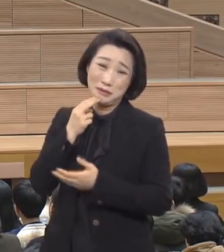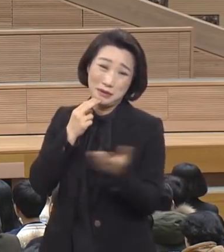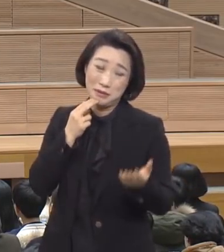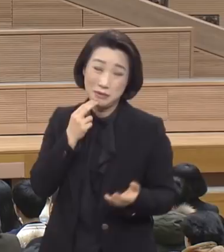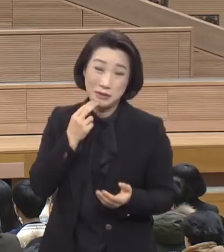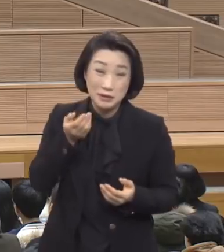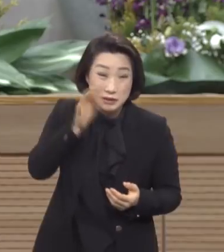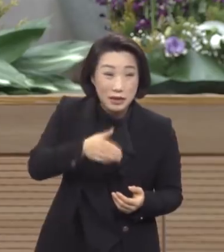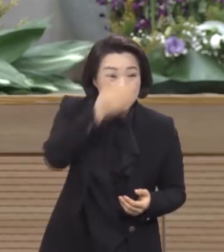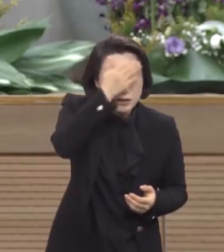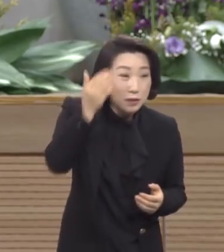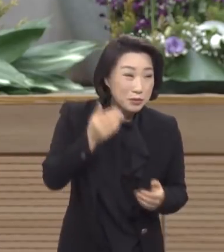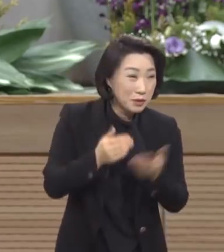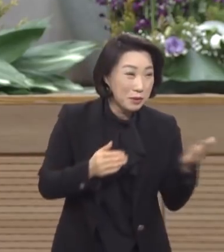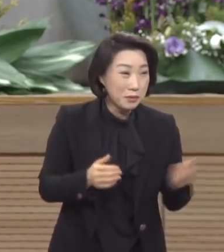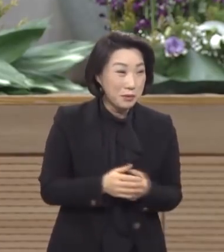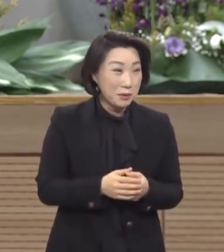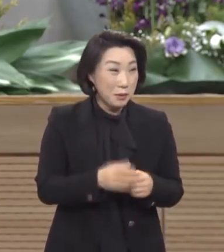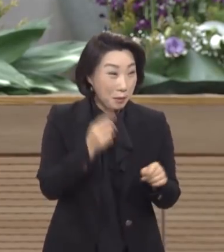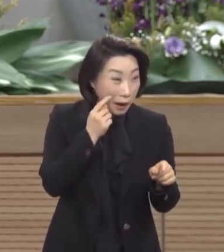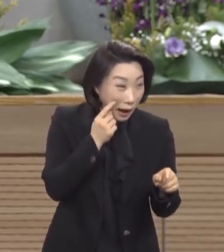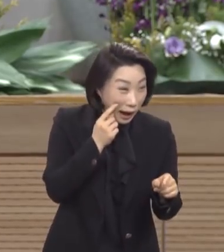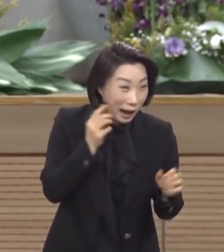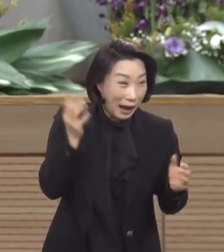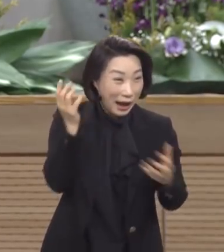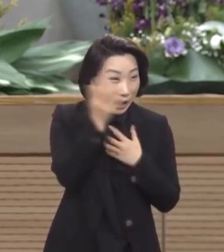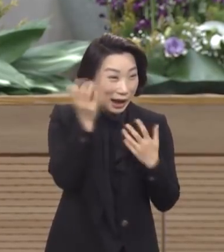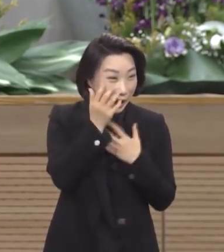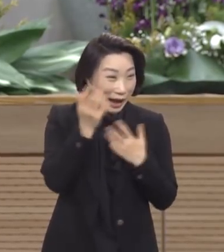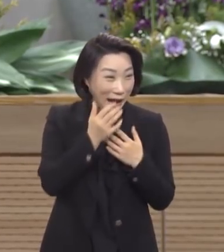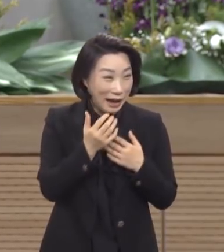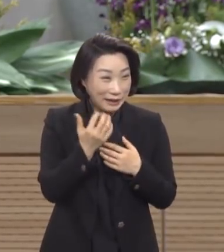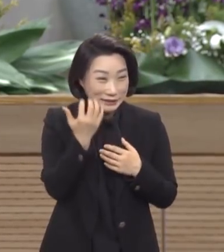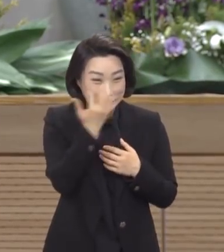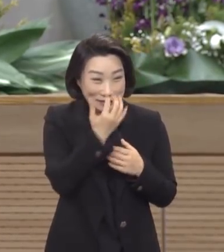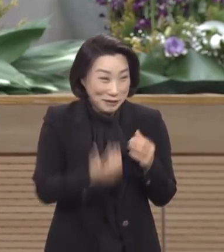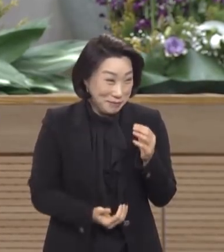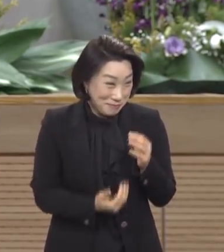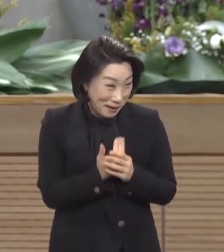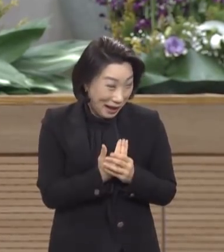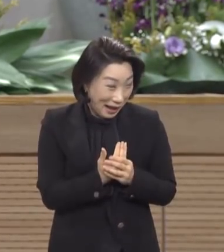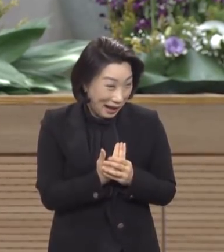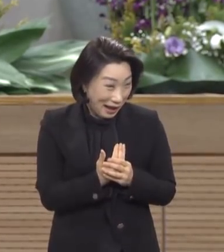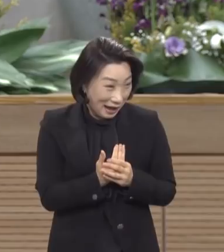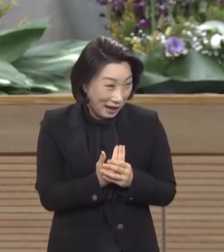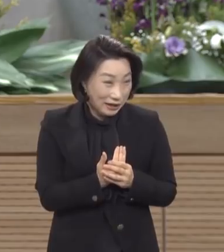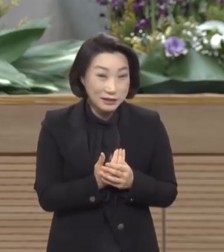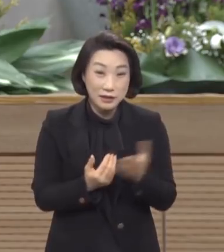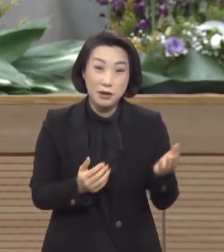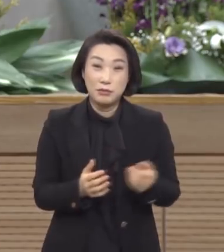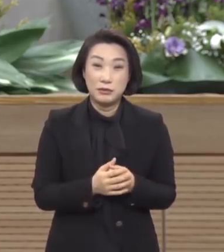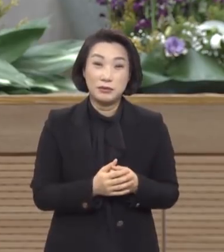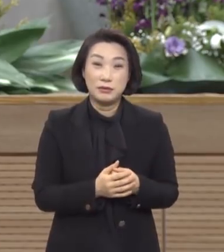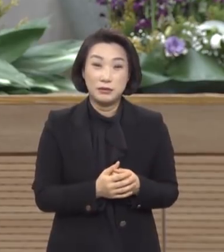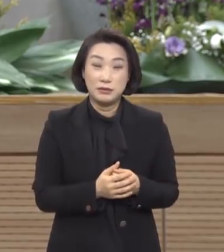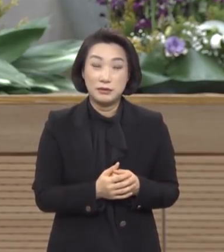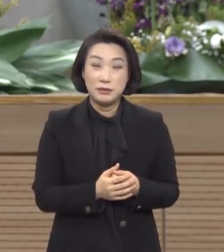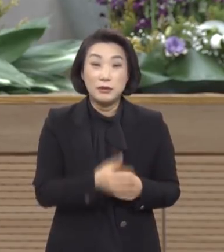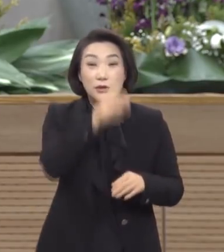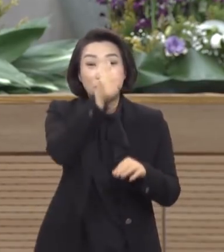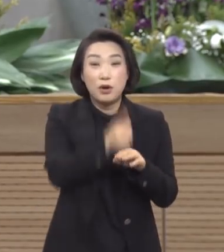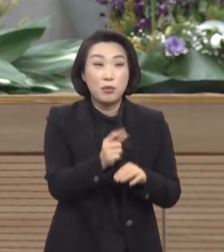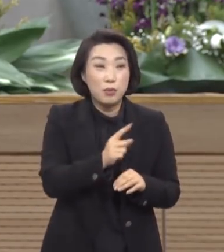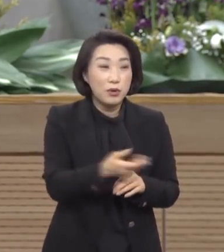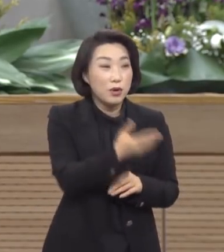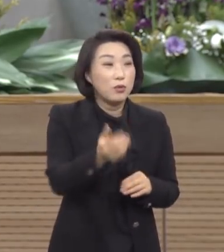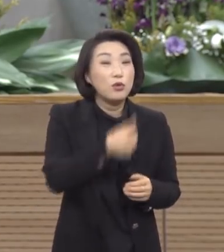그러나 젊은 애들은 즉시 거기에 속에서 음란이 팍 쳐오르고 성욕이 팍 쳐올라서 결국은